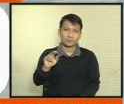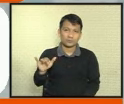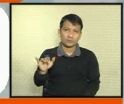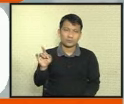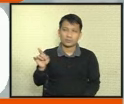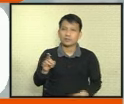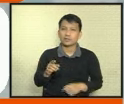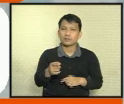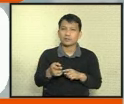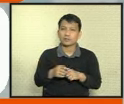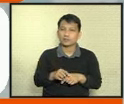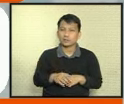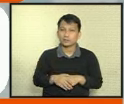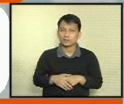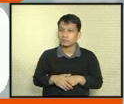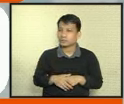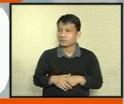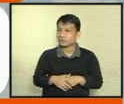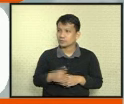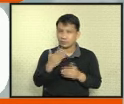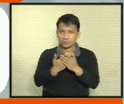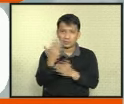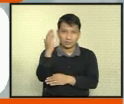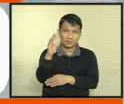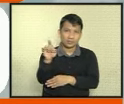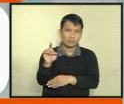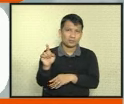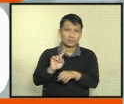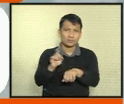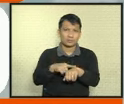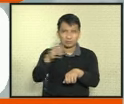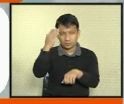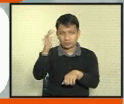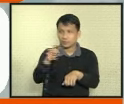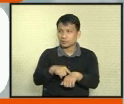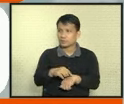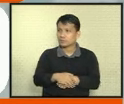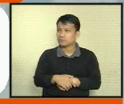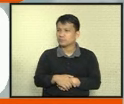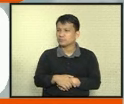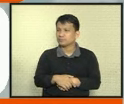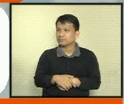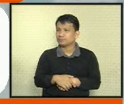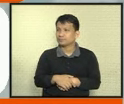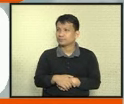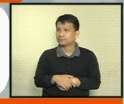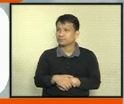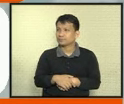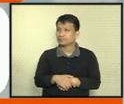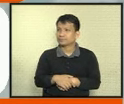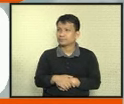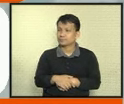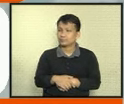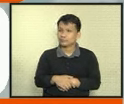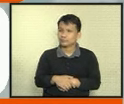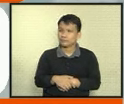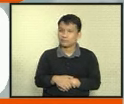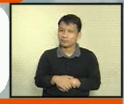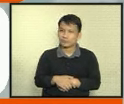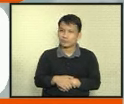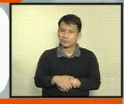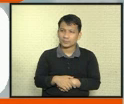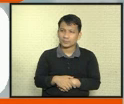Okay, magandang tanghali dito. I don't know what time dyan sa New York. Siguro hating gabi na, Ma'am Ging. Ging po. Madaling